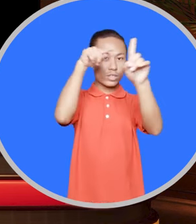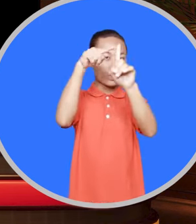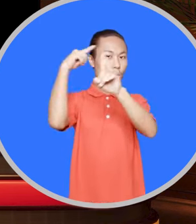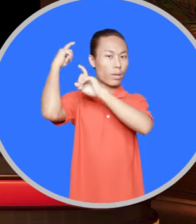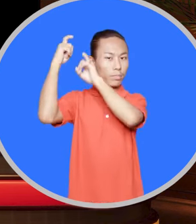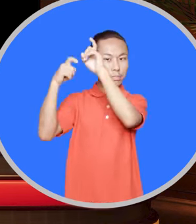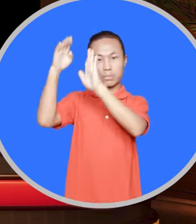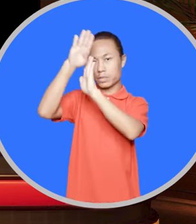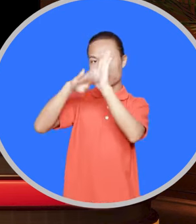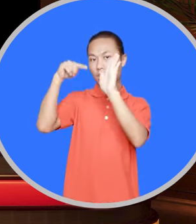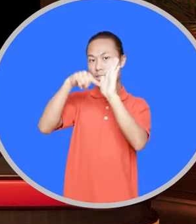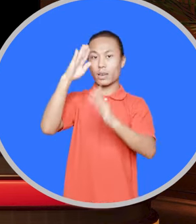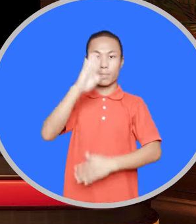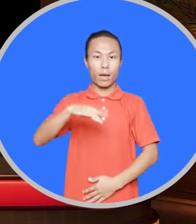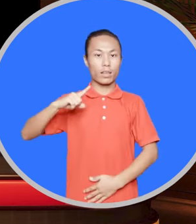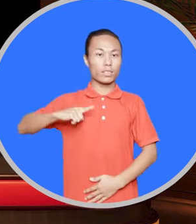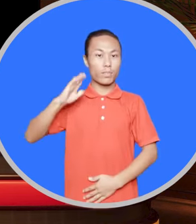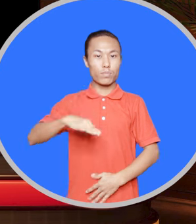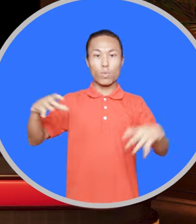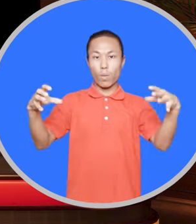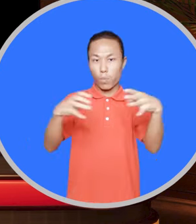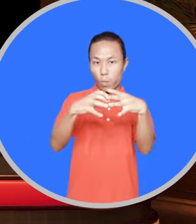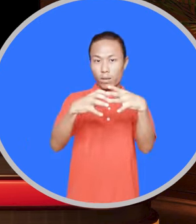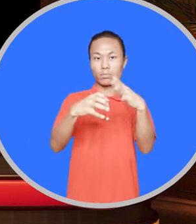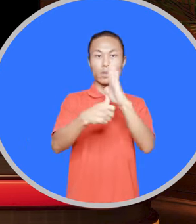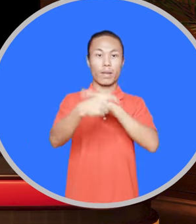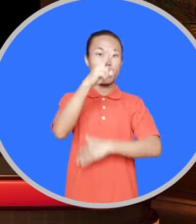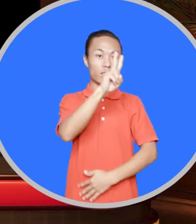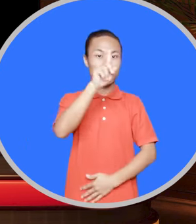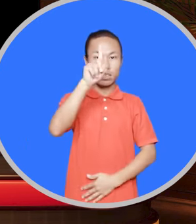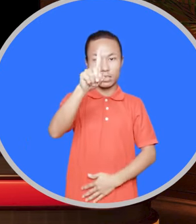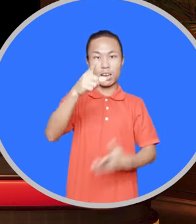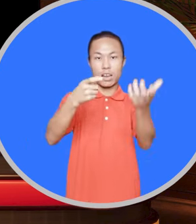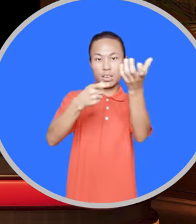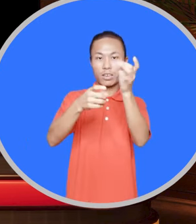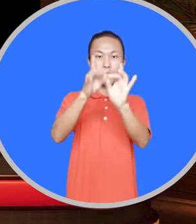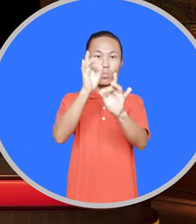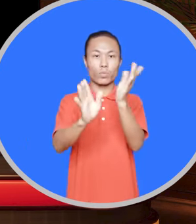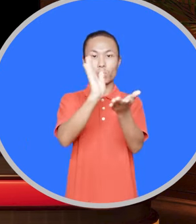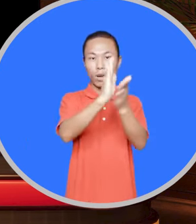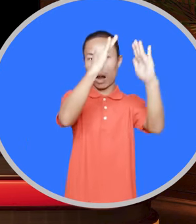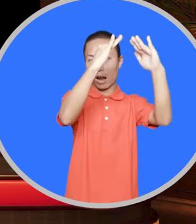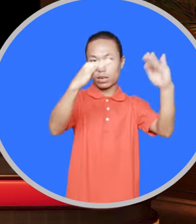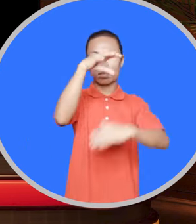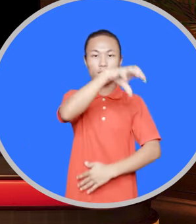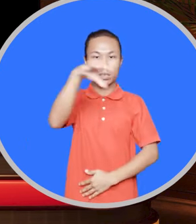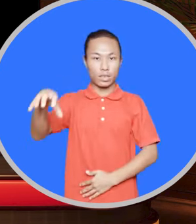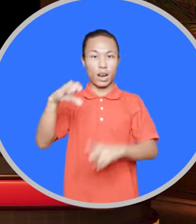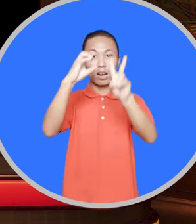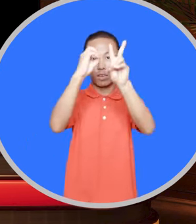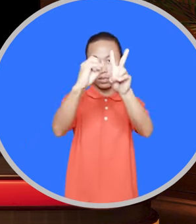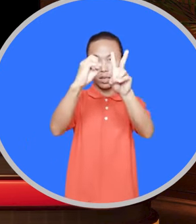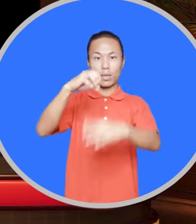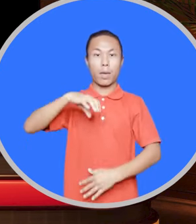တီ C3C ကဆုံးဖြတ်သတ်မှတ်ပေးထားတဲ့စစ်မဟာဗျူဟာပြစ်မှတ်တွေထဲကတစ်ခုအဖြစ်ဧပြီ16ရက်မနက်ပိုင်းမှာအမှ